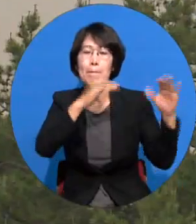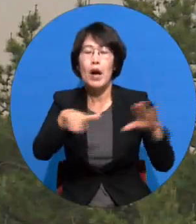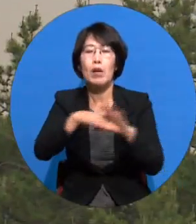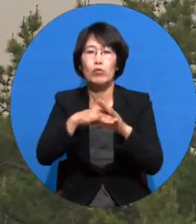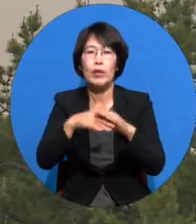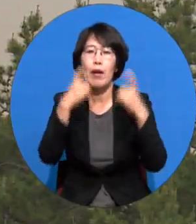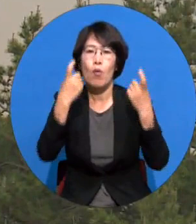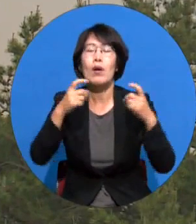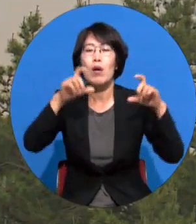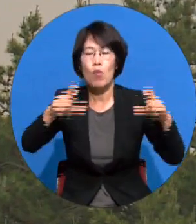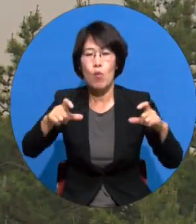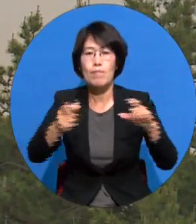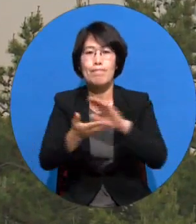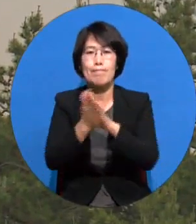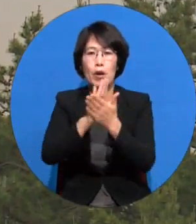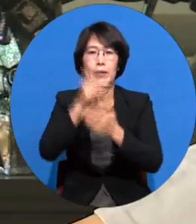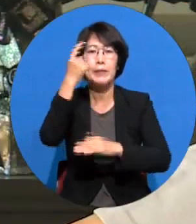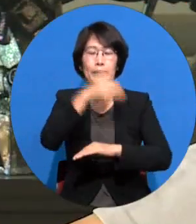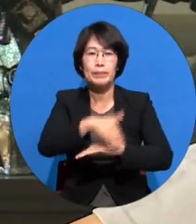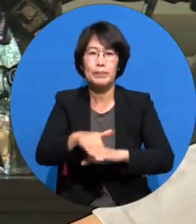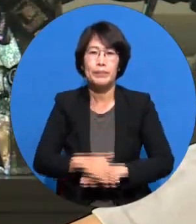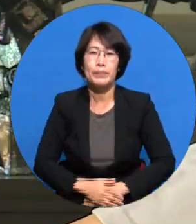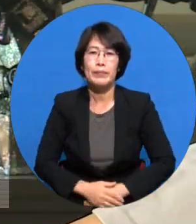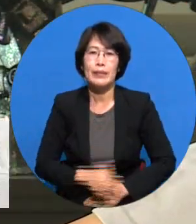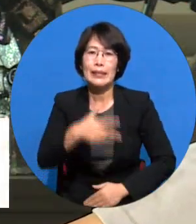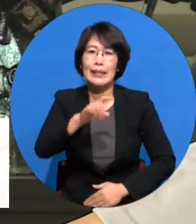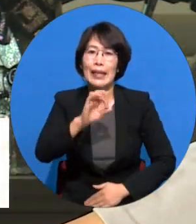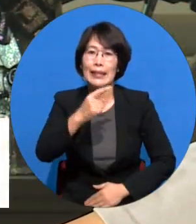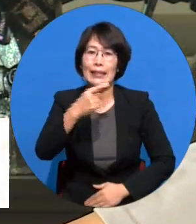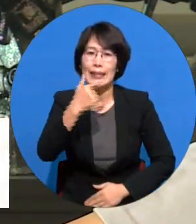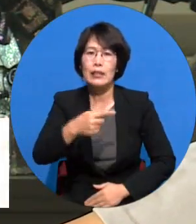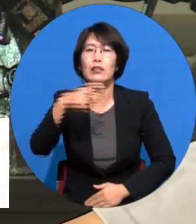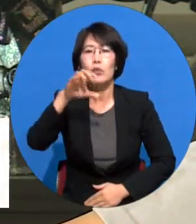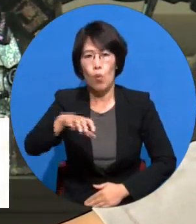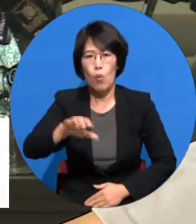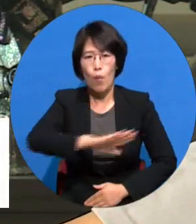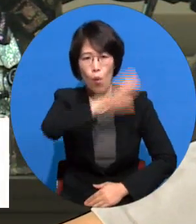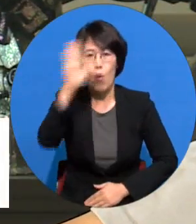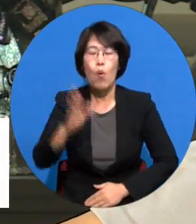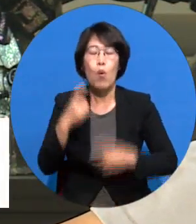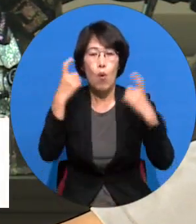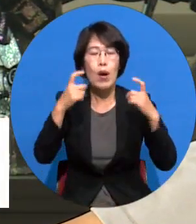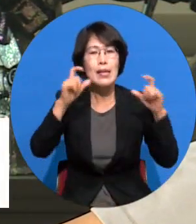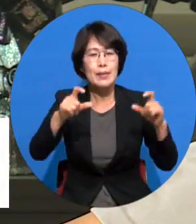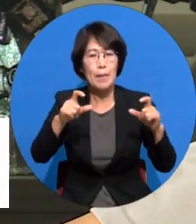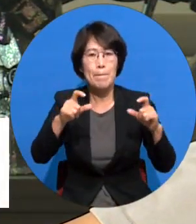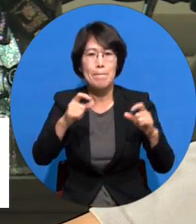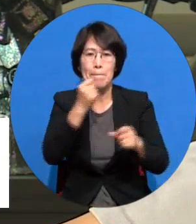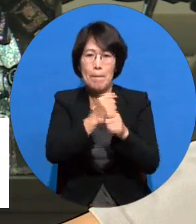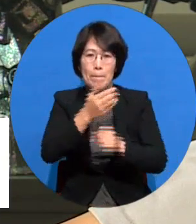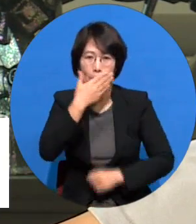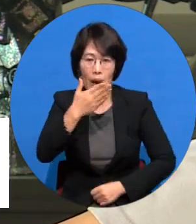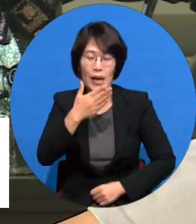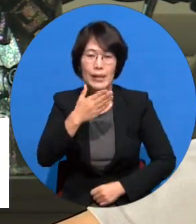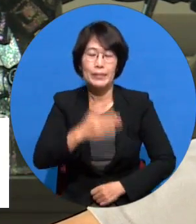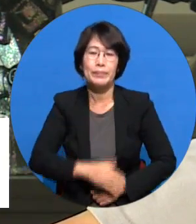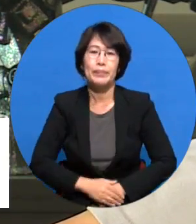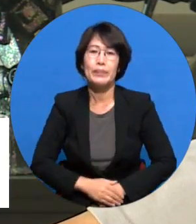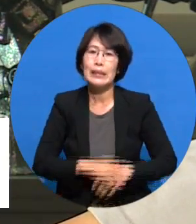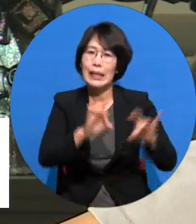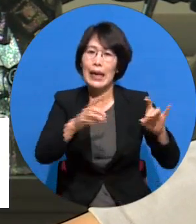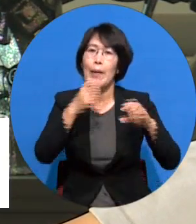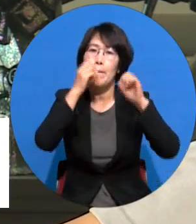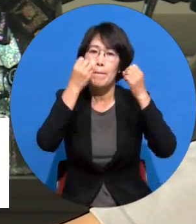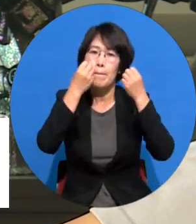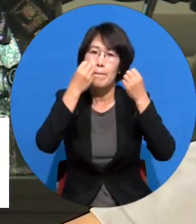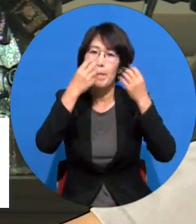단지로 탈바꿈할 예정입니다. 자원도 전체가 관광지가 될 수 있도록 각 이제